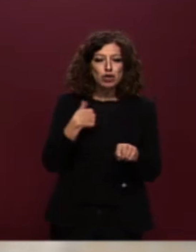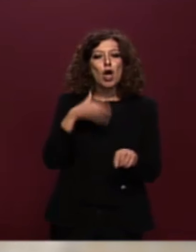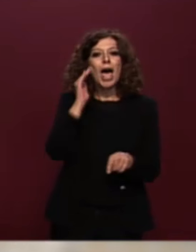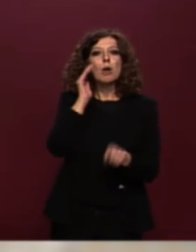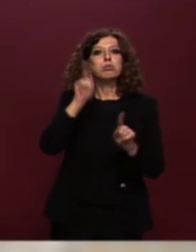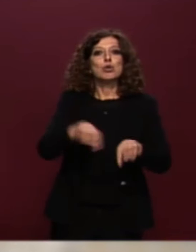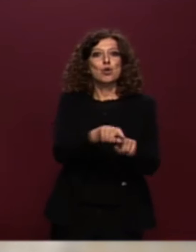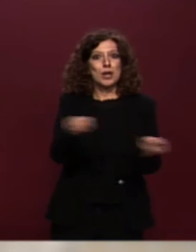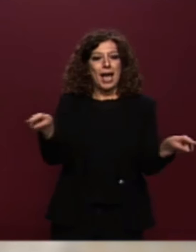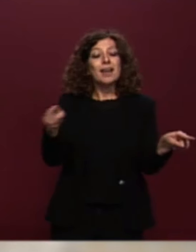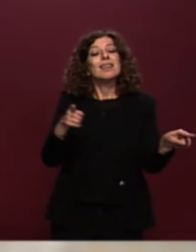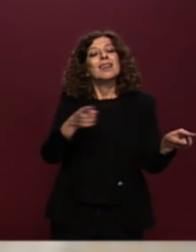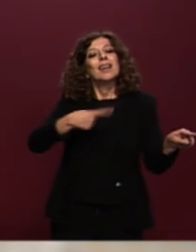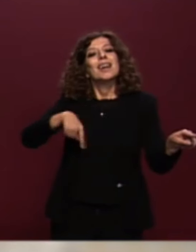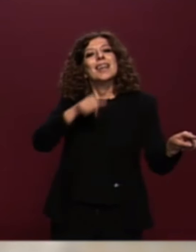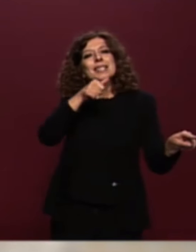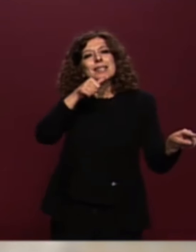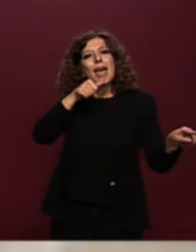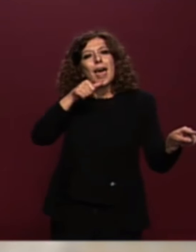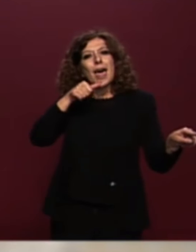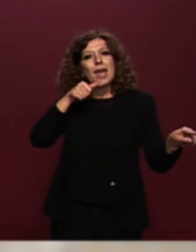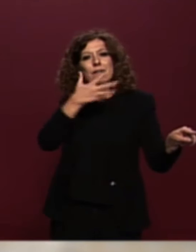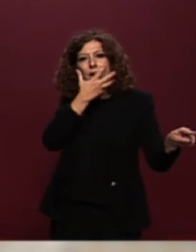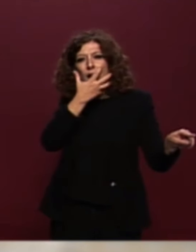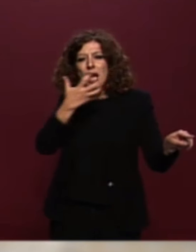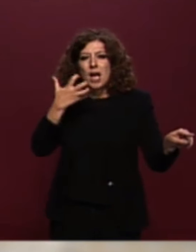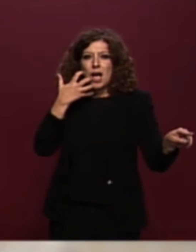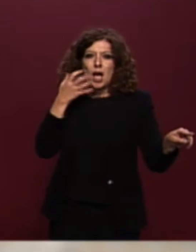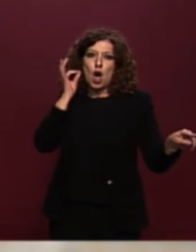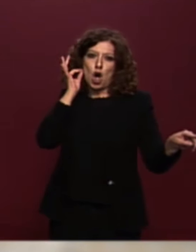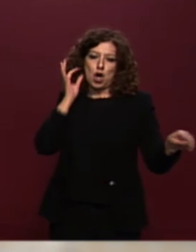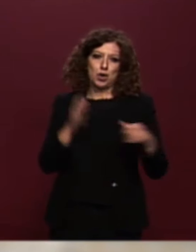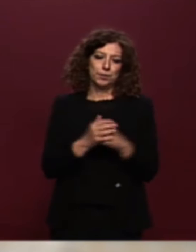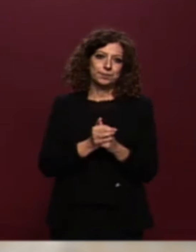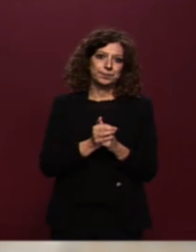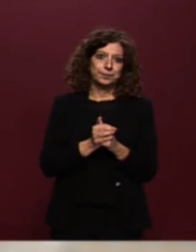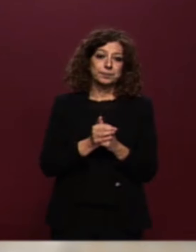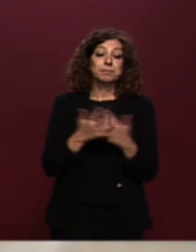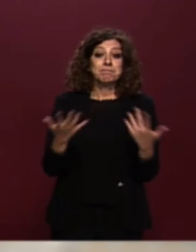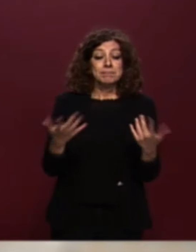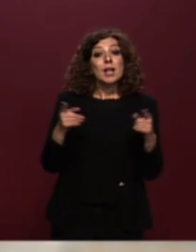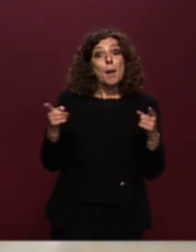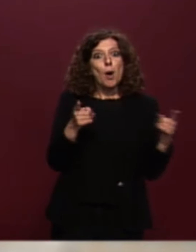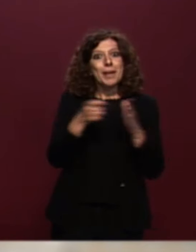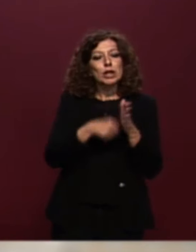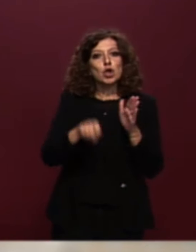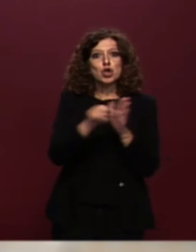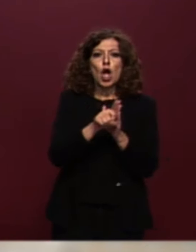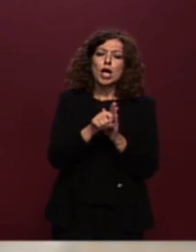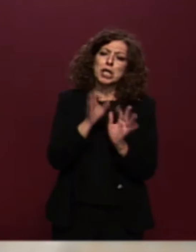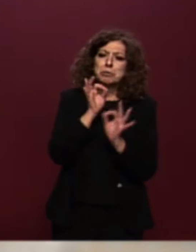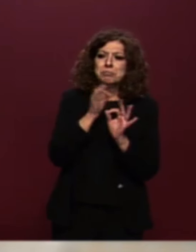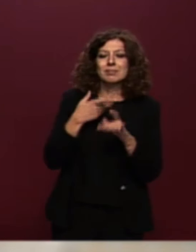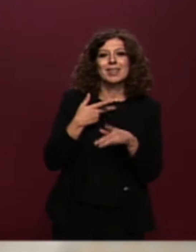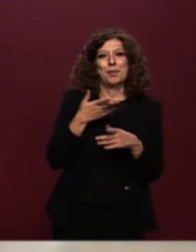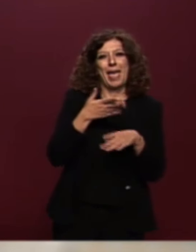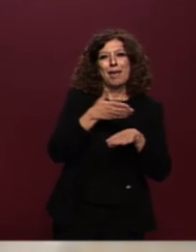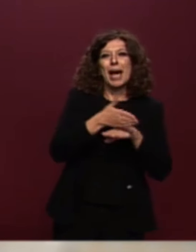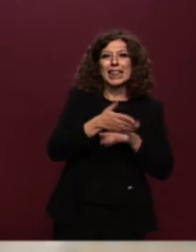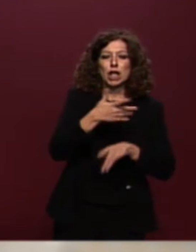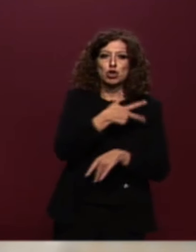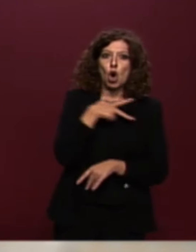per noi sono preziose. Vorremmo che in questo momento storico non fossero solo le parti sociali a chiedere più attenzione, vorremmo che